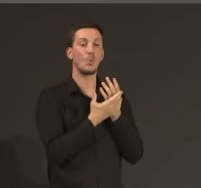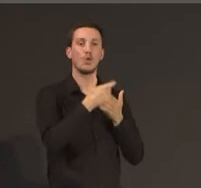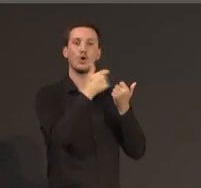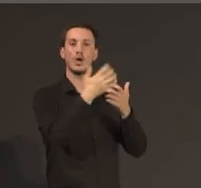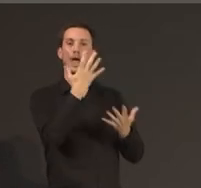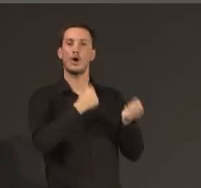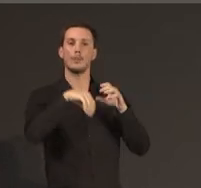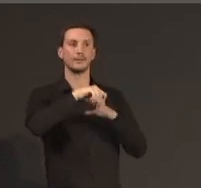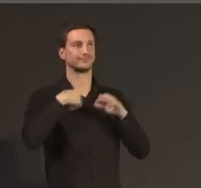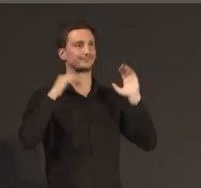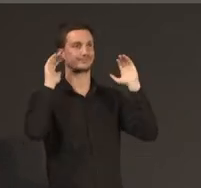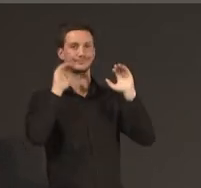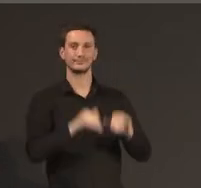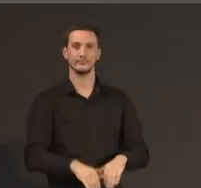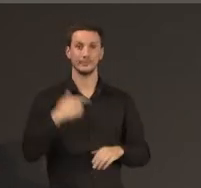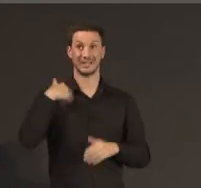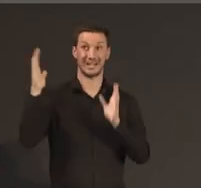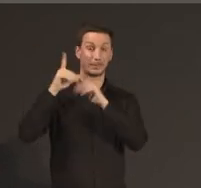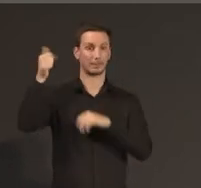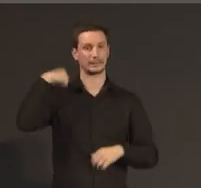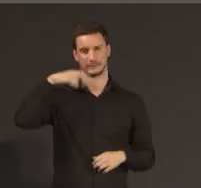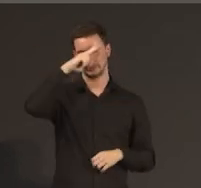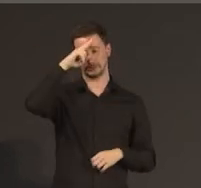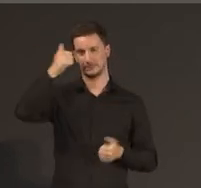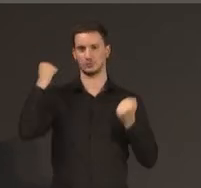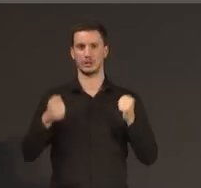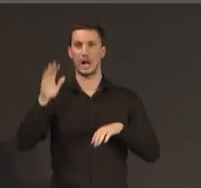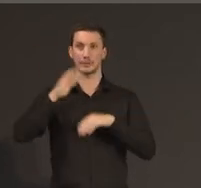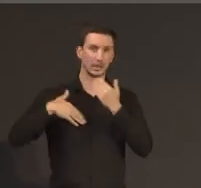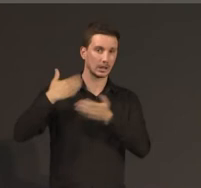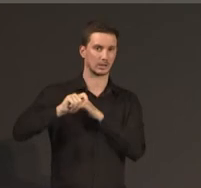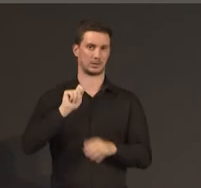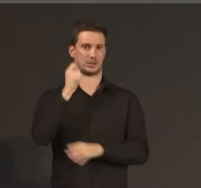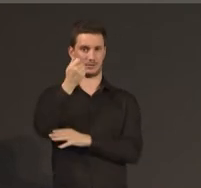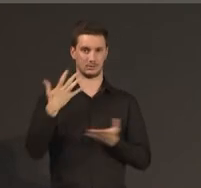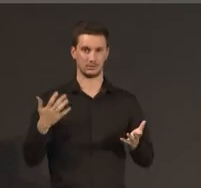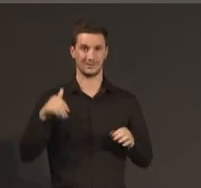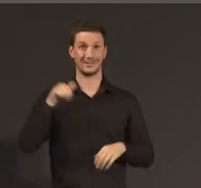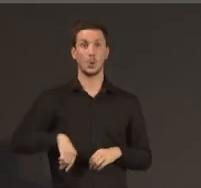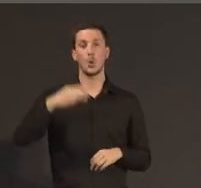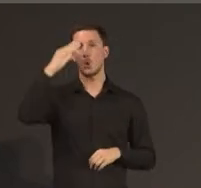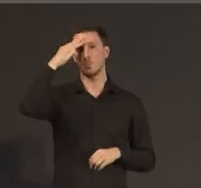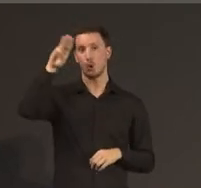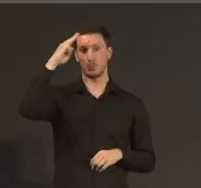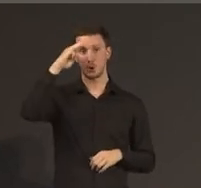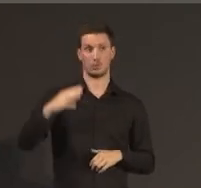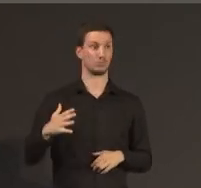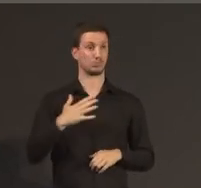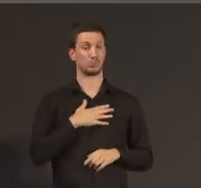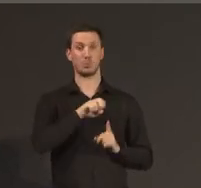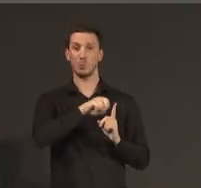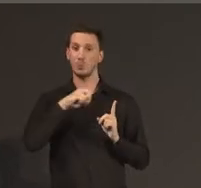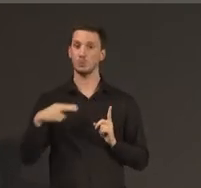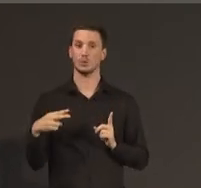el nivell d'incertesa era molt més elevat que el que hi ha ara. I ens en vam sortir. A la Pompeu Fabra, dins de la nostra missió,